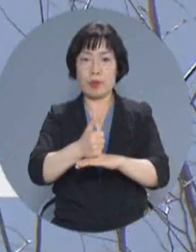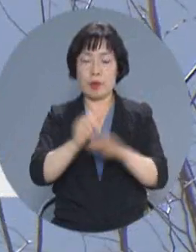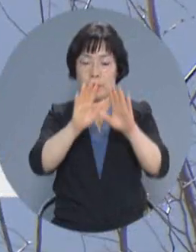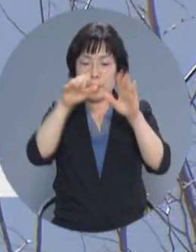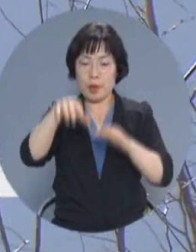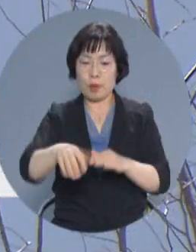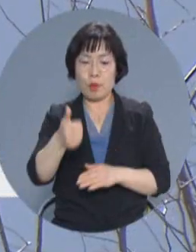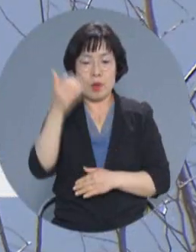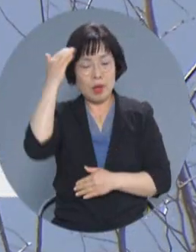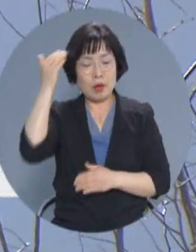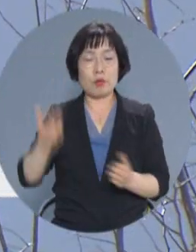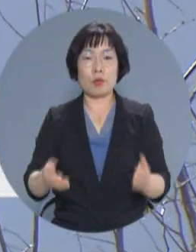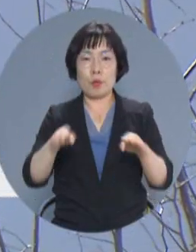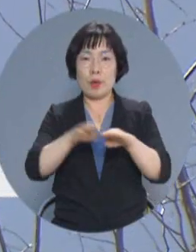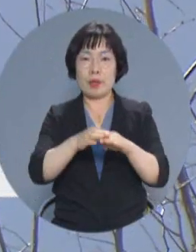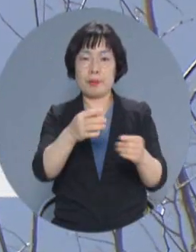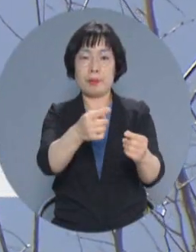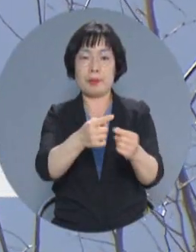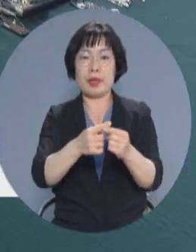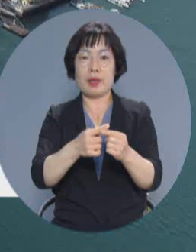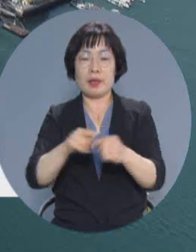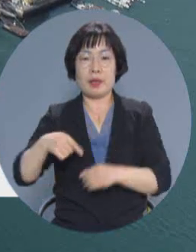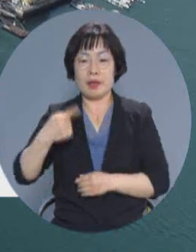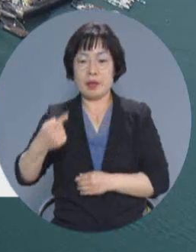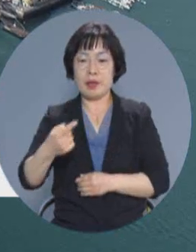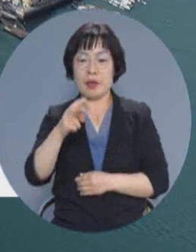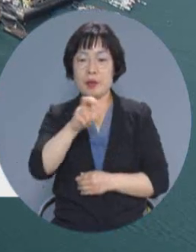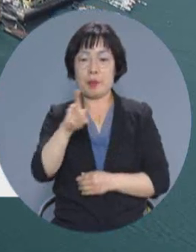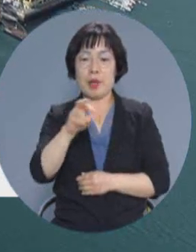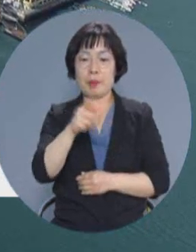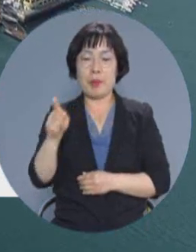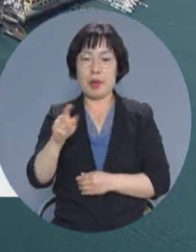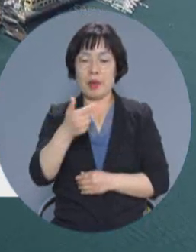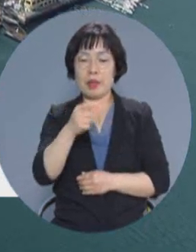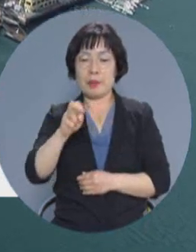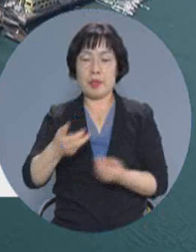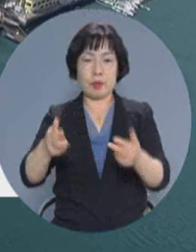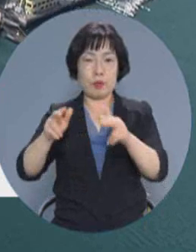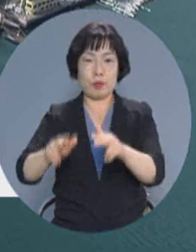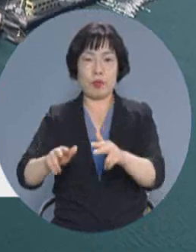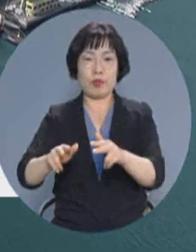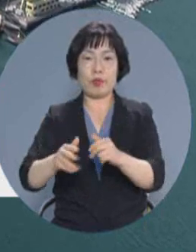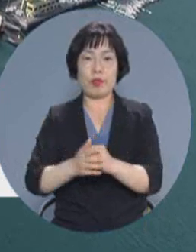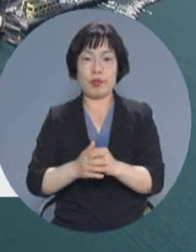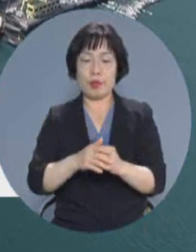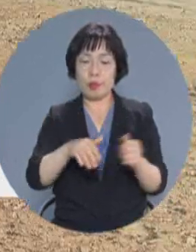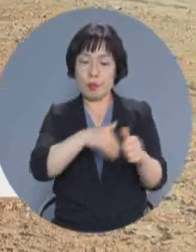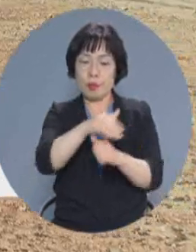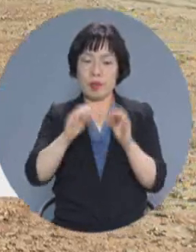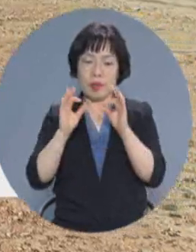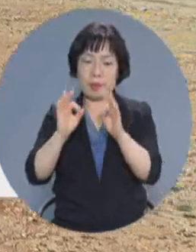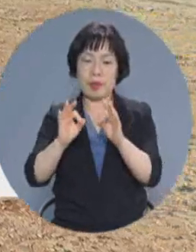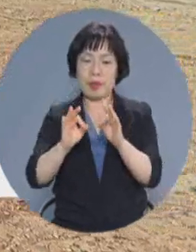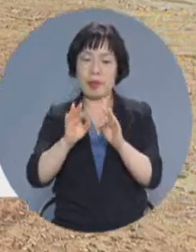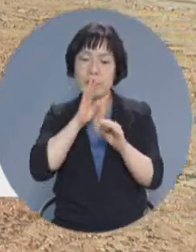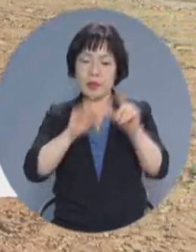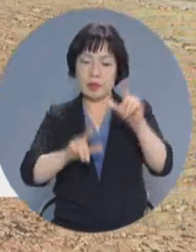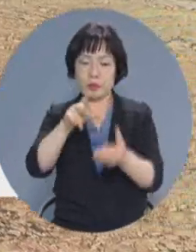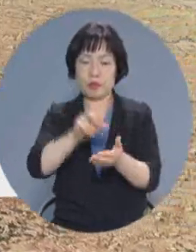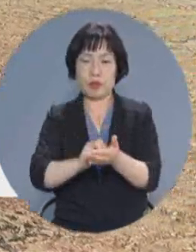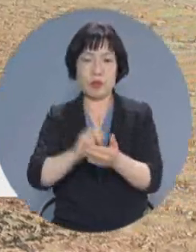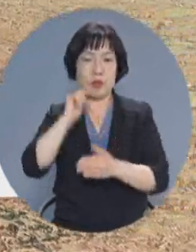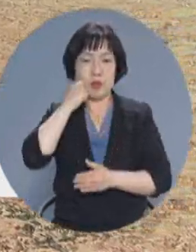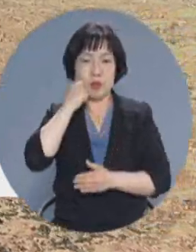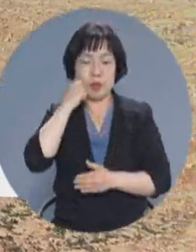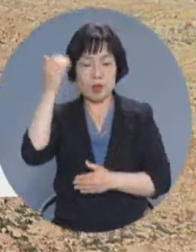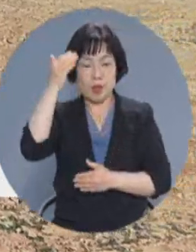박람회장 한국관이 가장 높았고 다음으로 망마공원과 남산공원이었지만 여러 여건상 현실적인 문제로